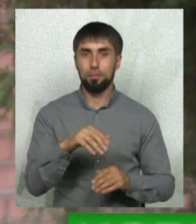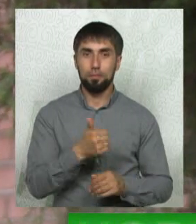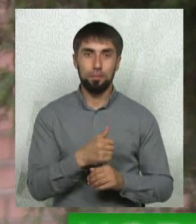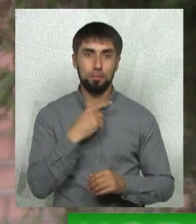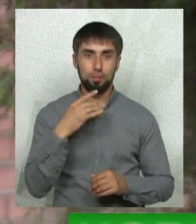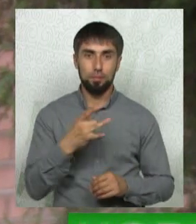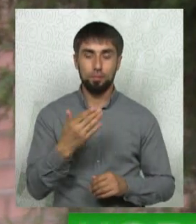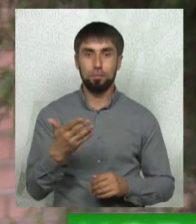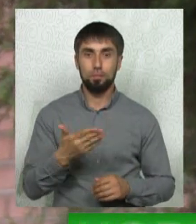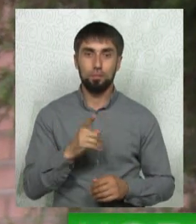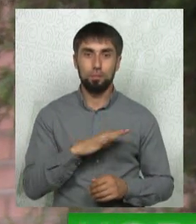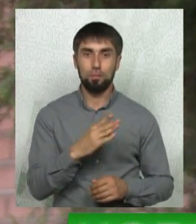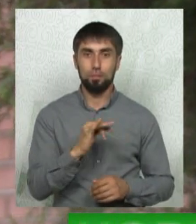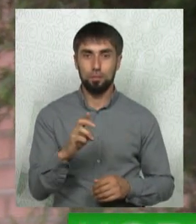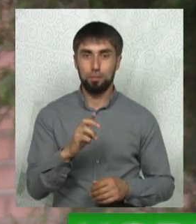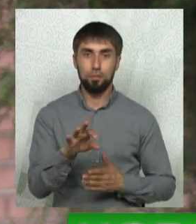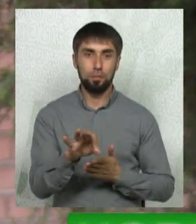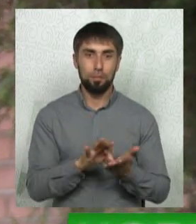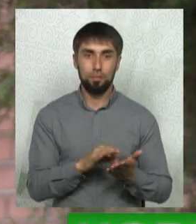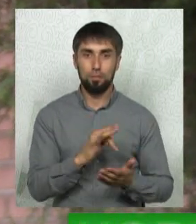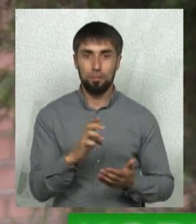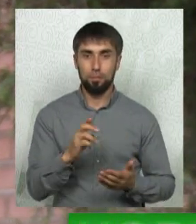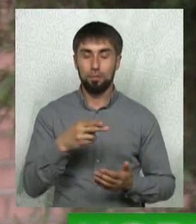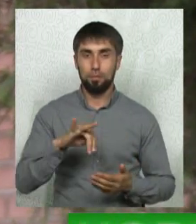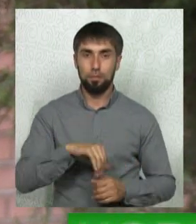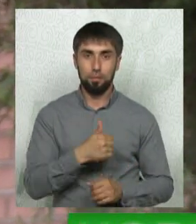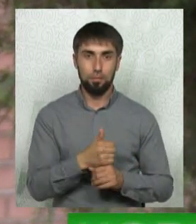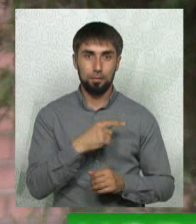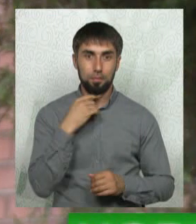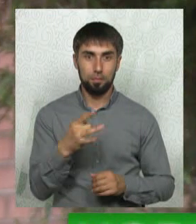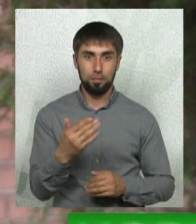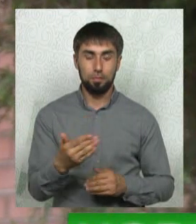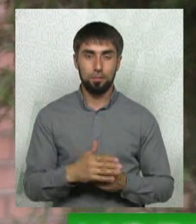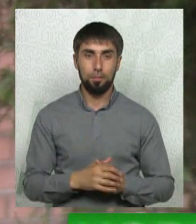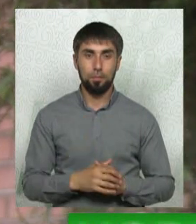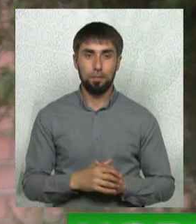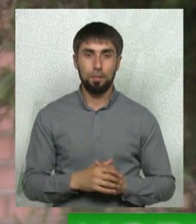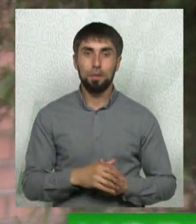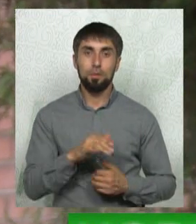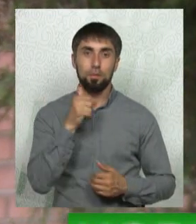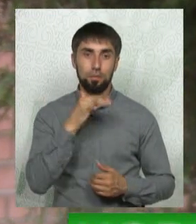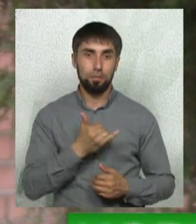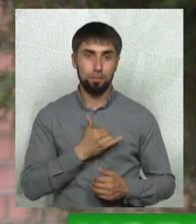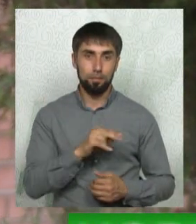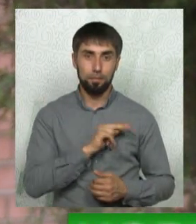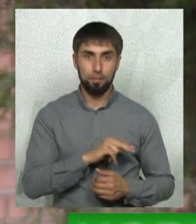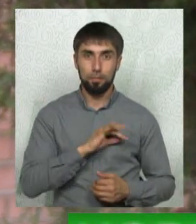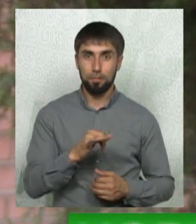чтобы штаб, оперативный штаб при главе, который у нас работает,